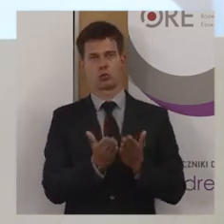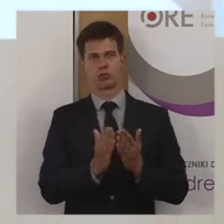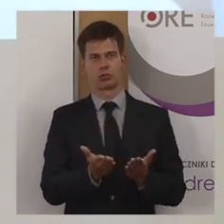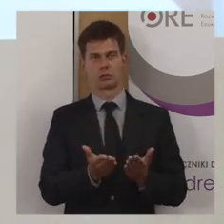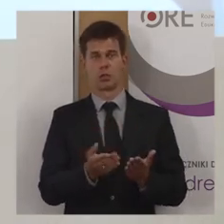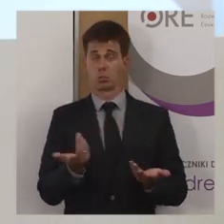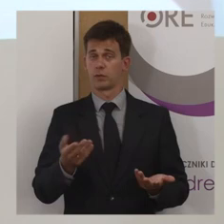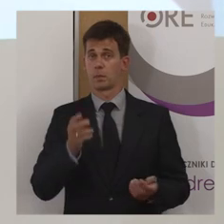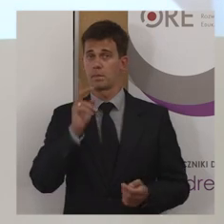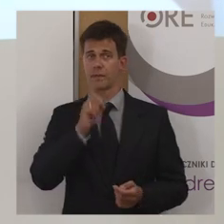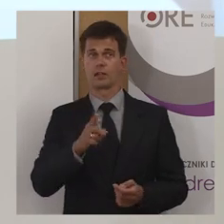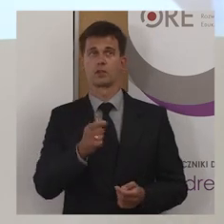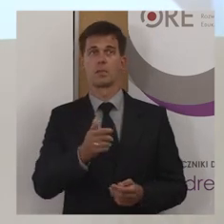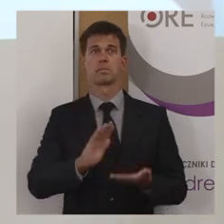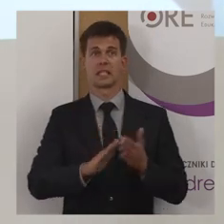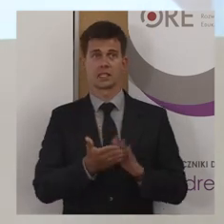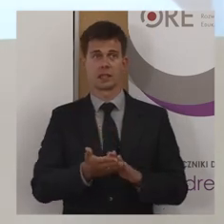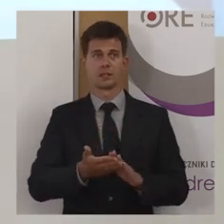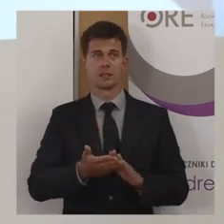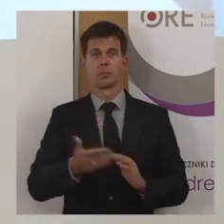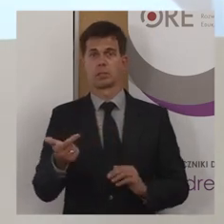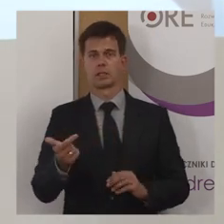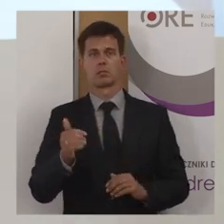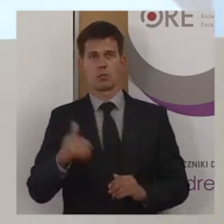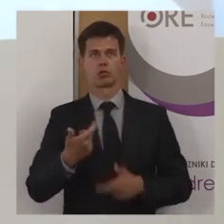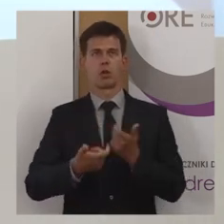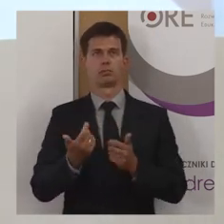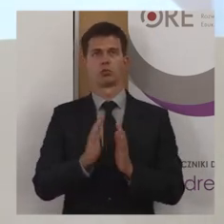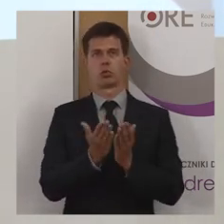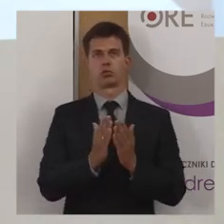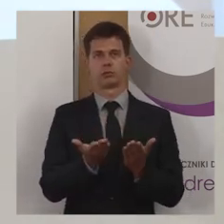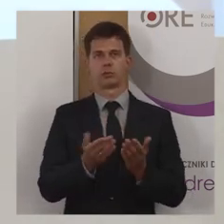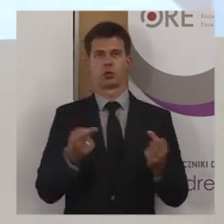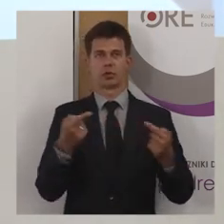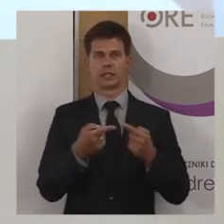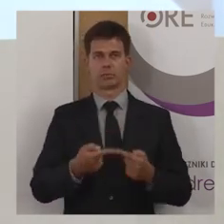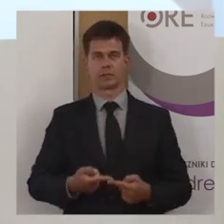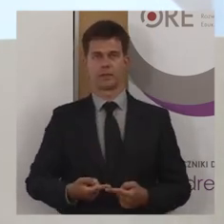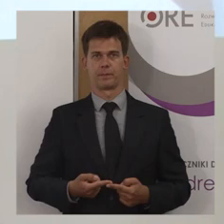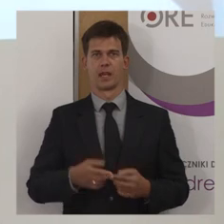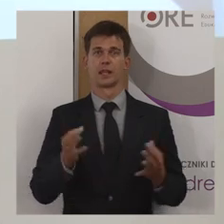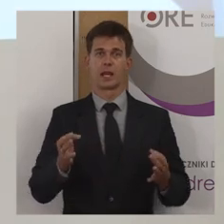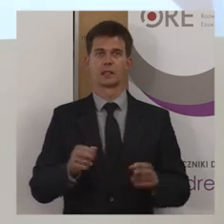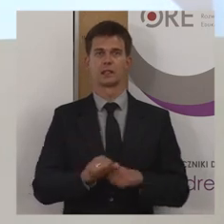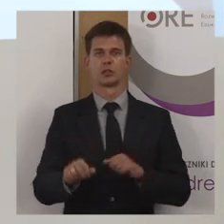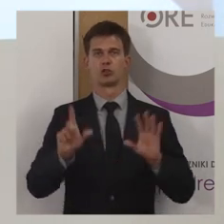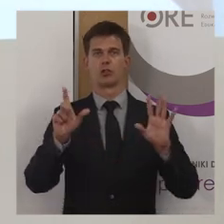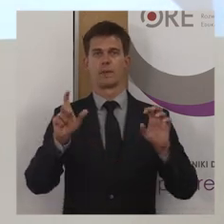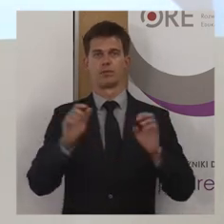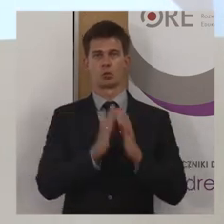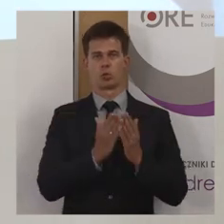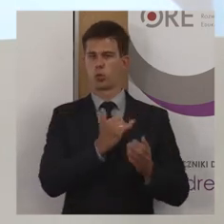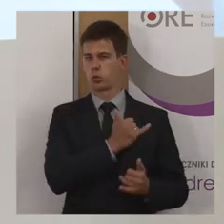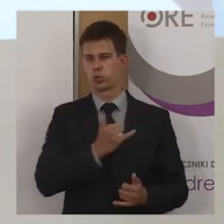wyznaczyć standardy, żeby to biznes robił dostępne e-podręczniki. Mamy w tej chwili dopuszczonych do kształcenia ogólnego 700